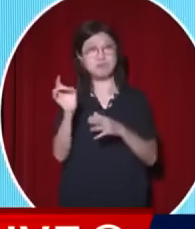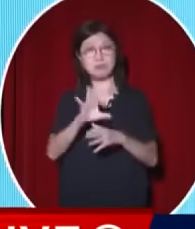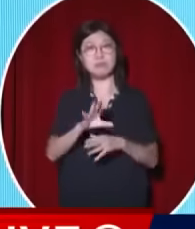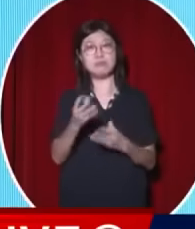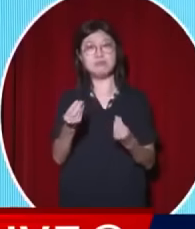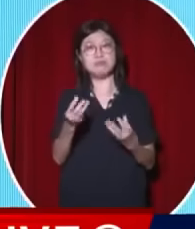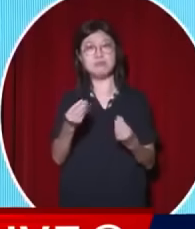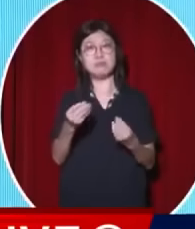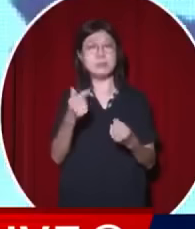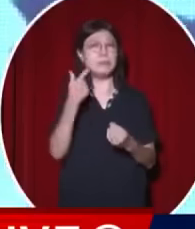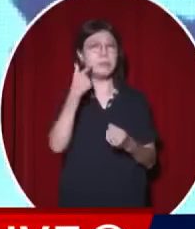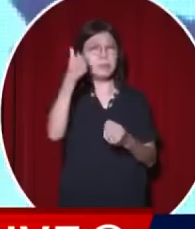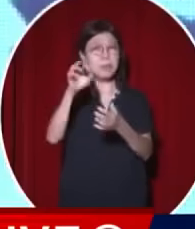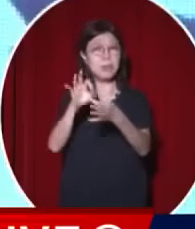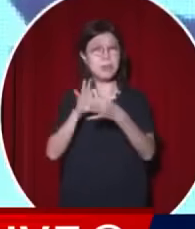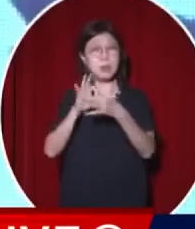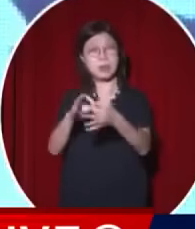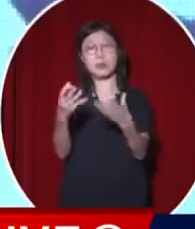完全都没有联络。